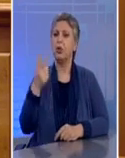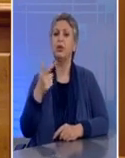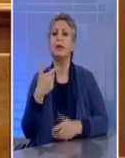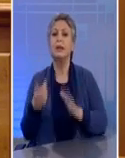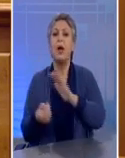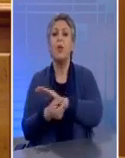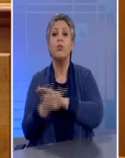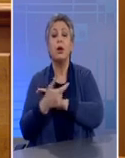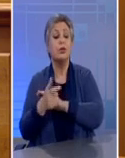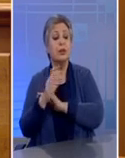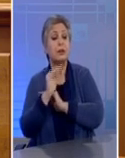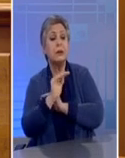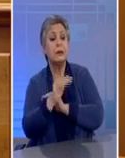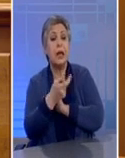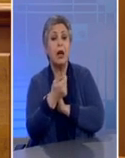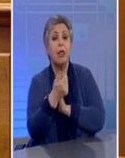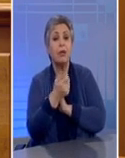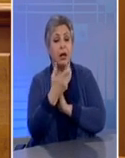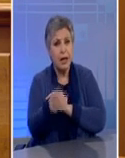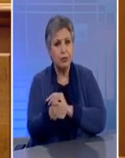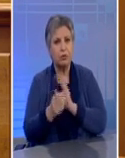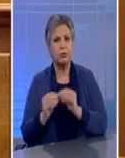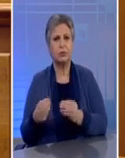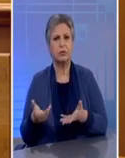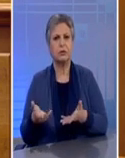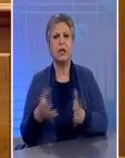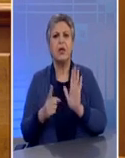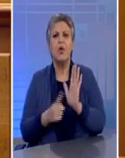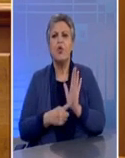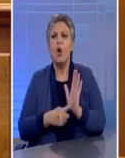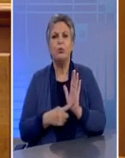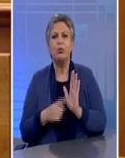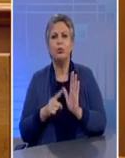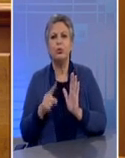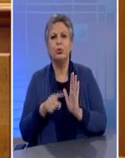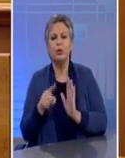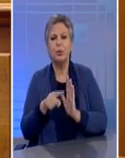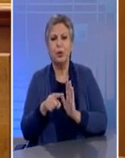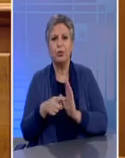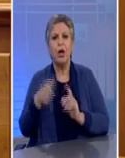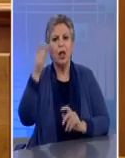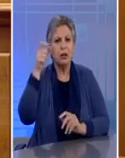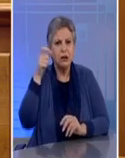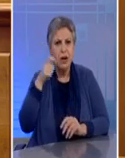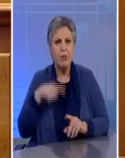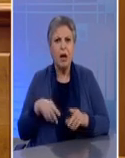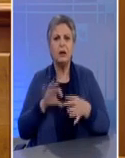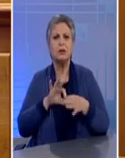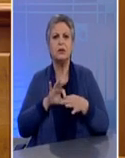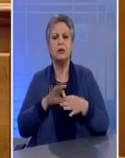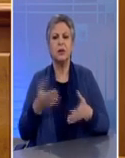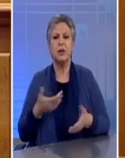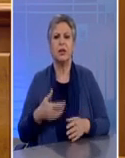λεφτά. Μα τον νόμο αυτό τον είχε κάνει ο Σαμαράς με τον κύριο Βενιζέλο, να βρίσκεται